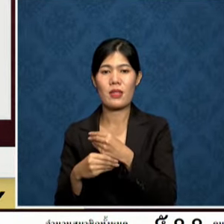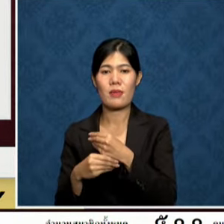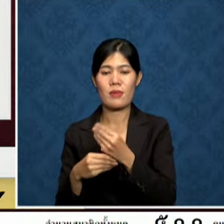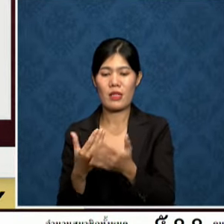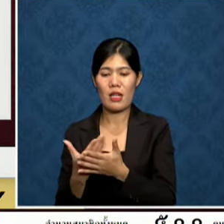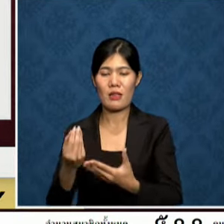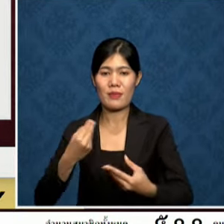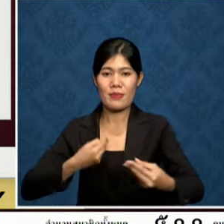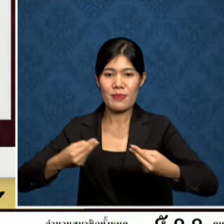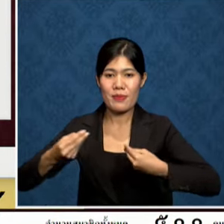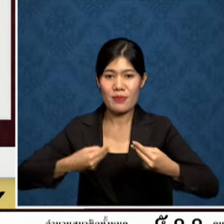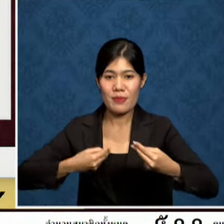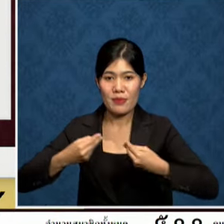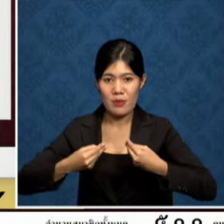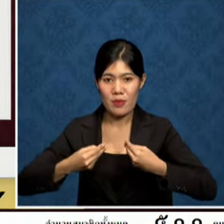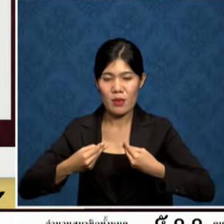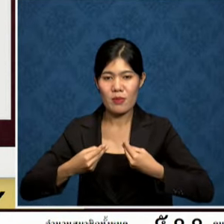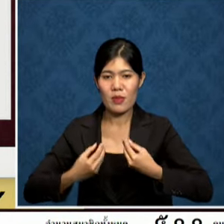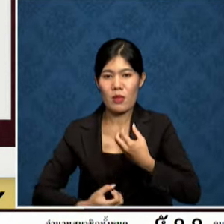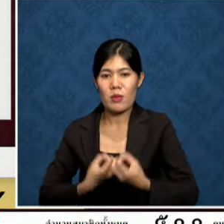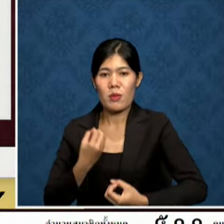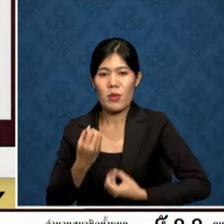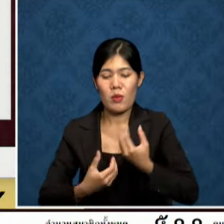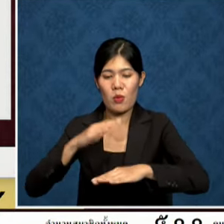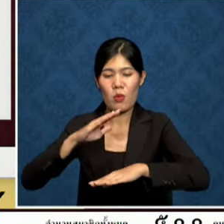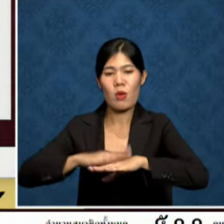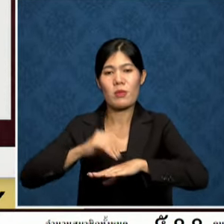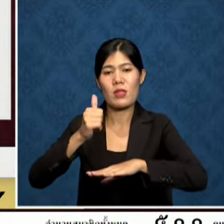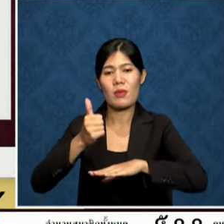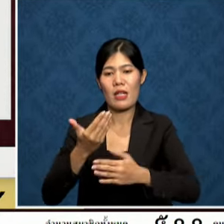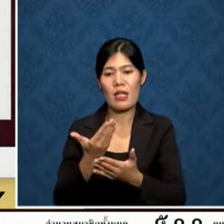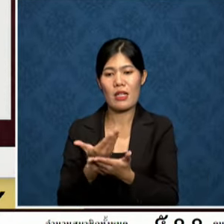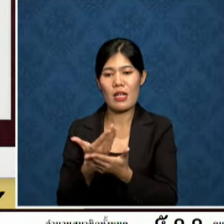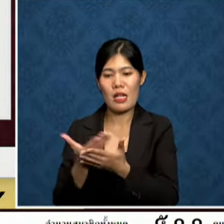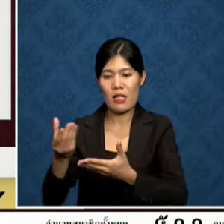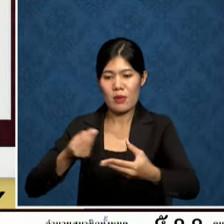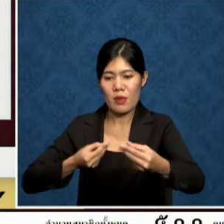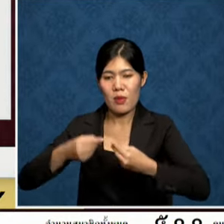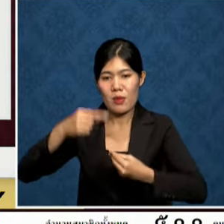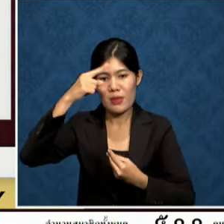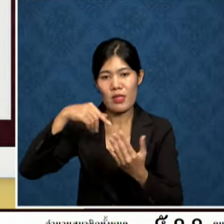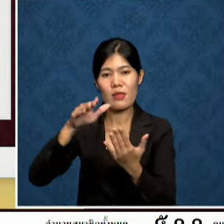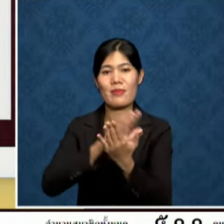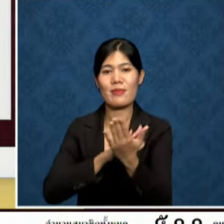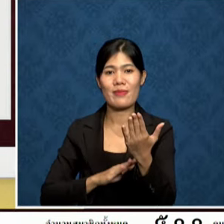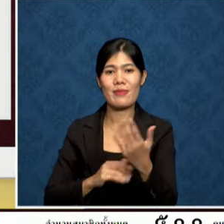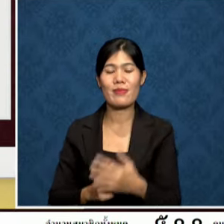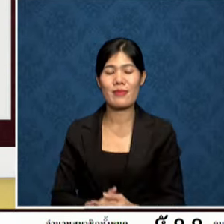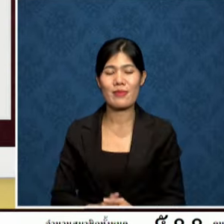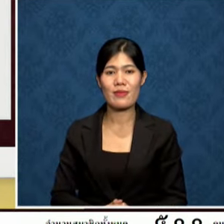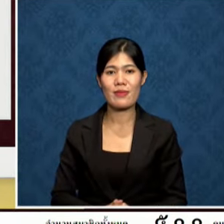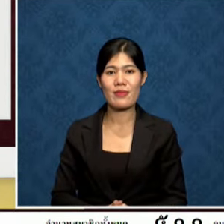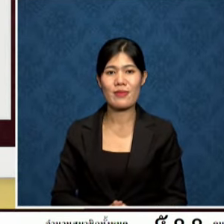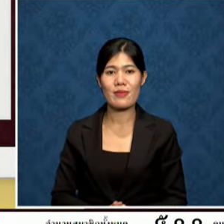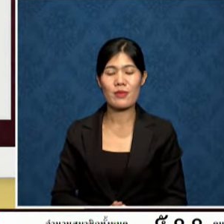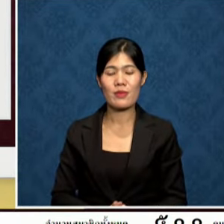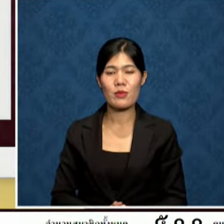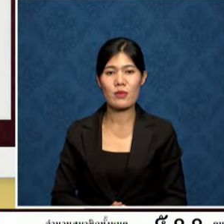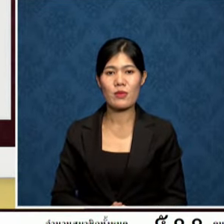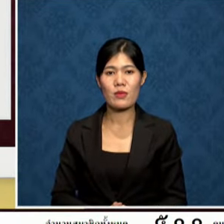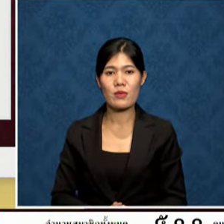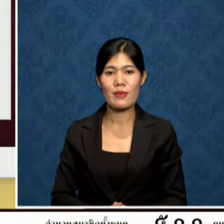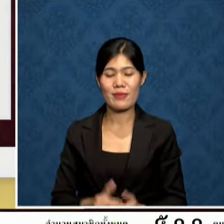ได้ได้แล้วนะคะต้องแสดงศักยภาพในการหาเงินให้ประเทศได้แล้วนะคะตอนนี้านี้นี้เรามาดู